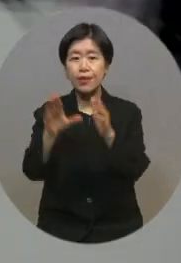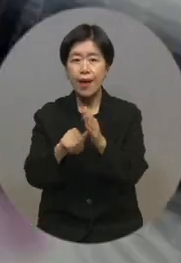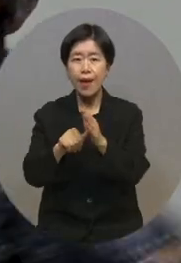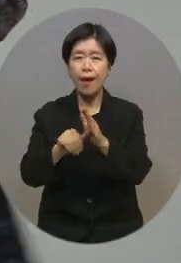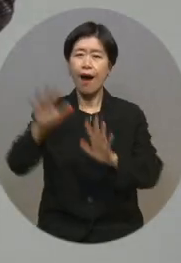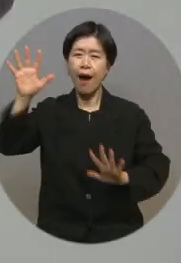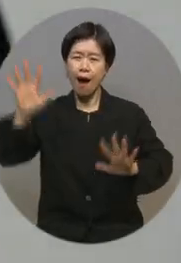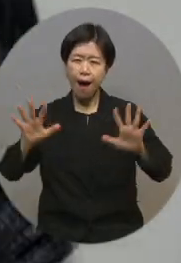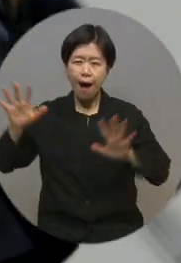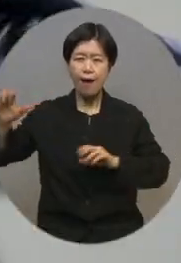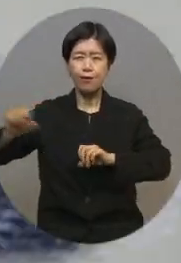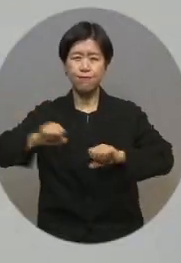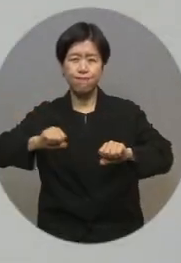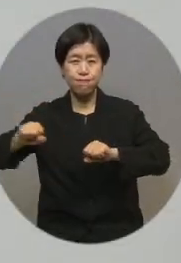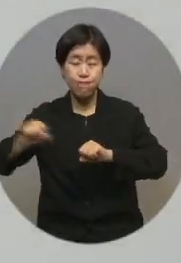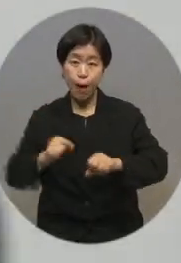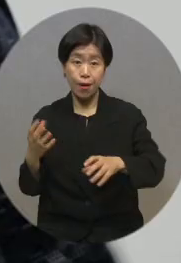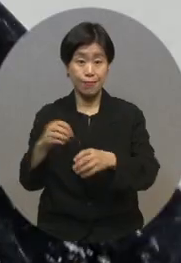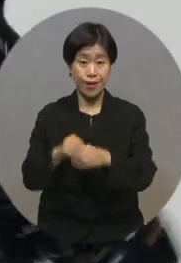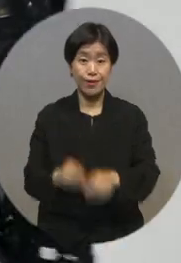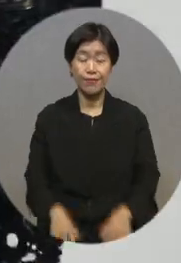몸짓으로 표현됩니다.